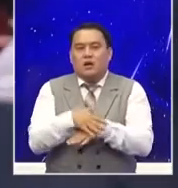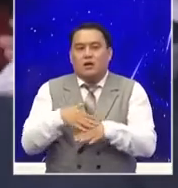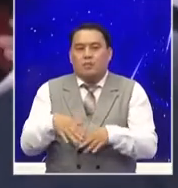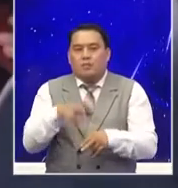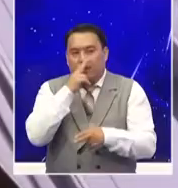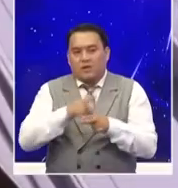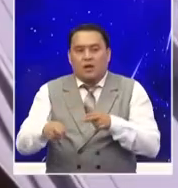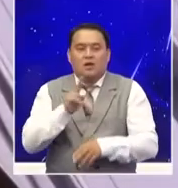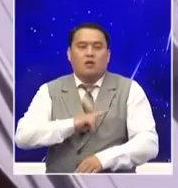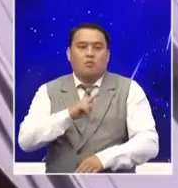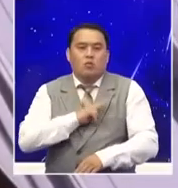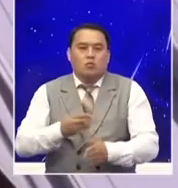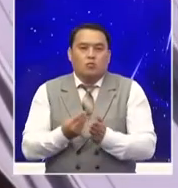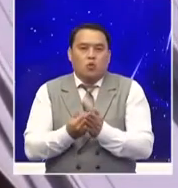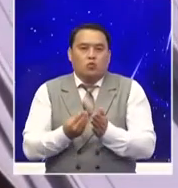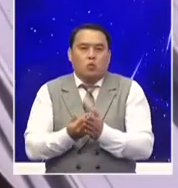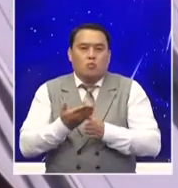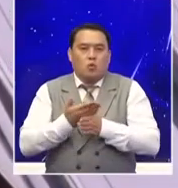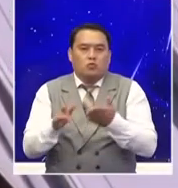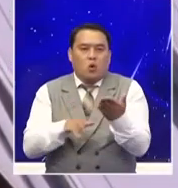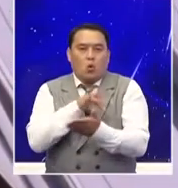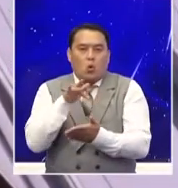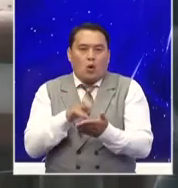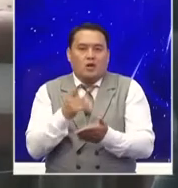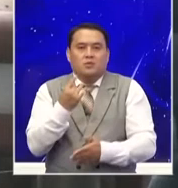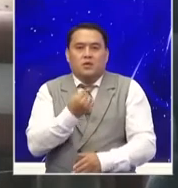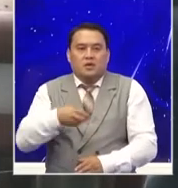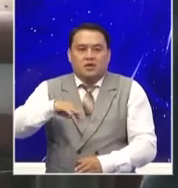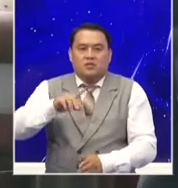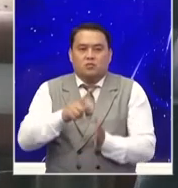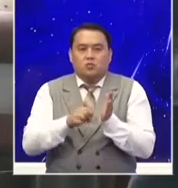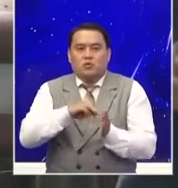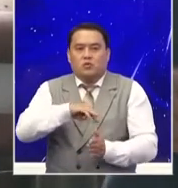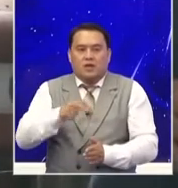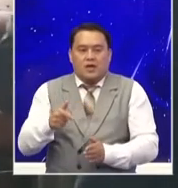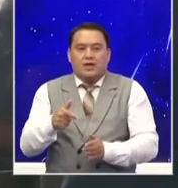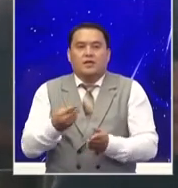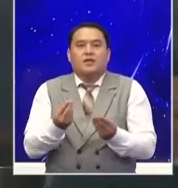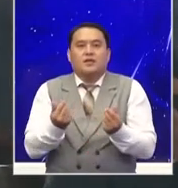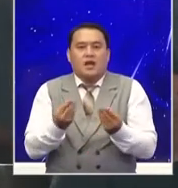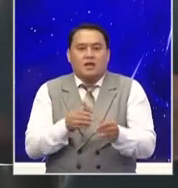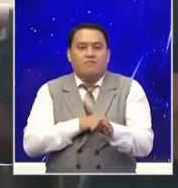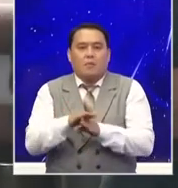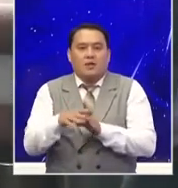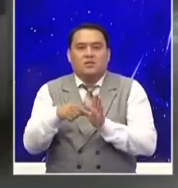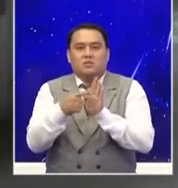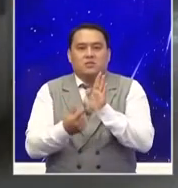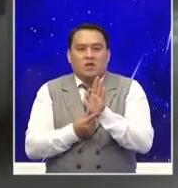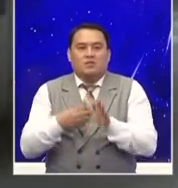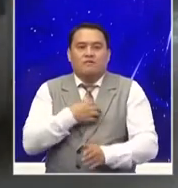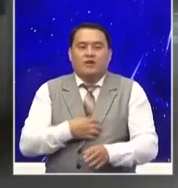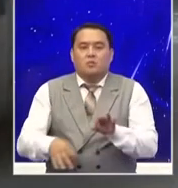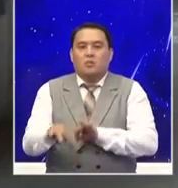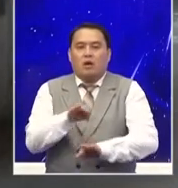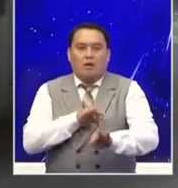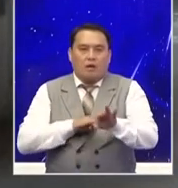потеряли работу. Из областного бюджета в помощь городу было выделено 1 миллиард 700 миллионов тенге. На эти деньги реализовано 17 социально значимых